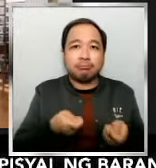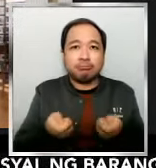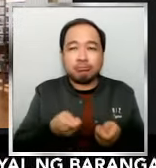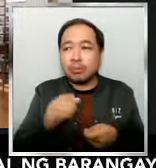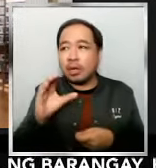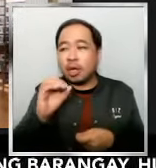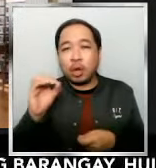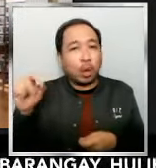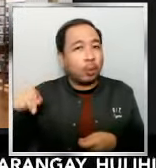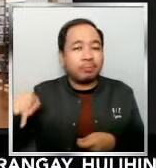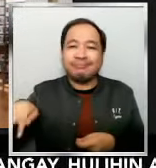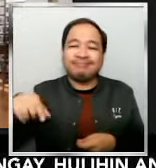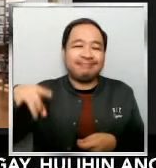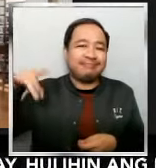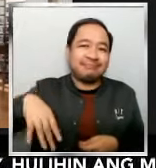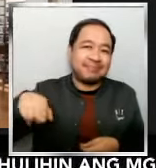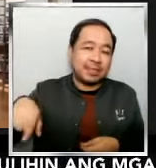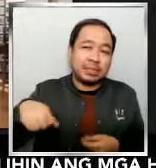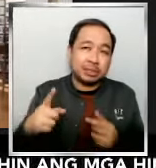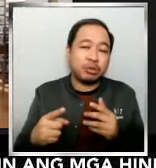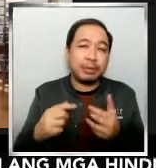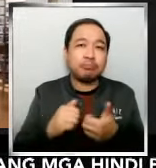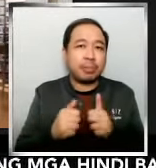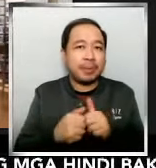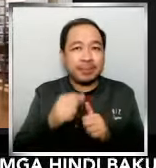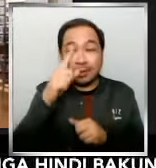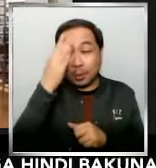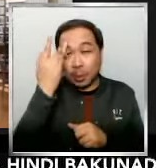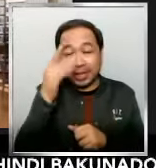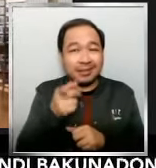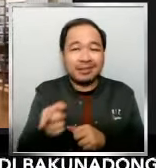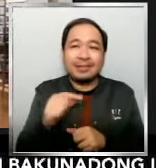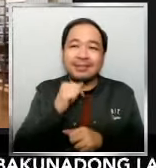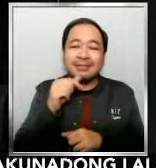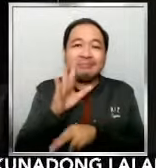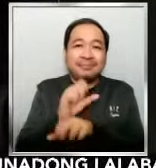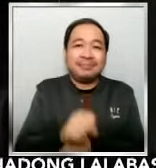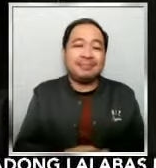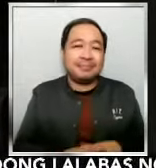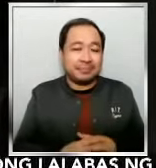tayo nagkakaproblema kuminsan dahil hindi naman sanay.